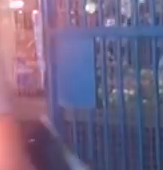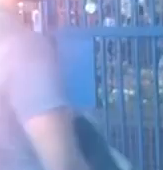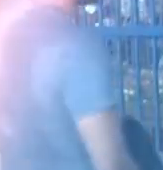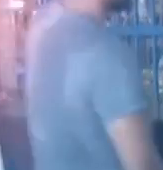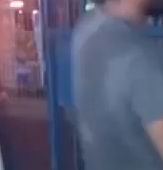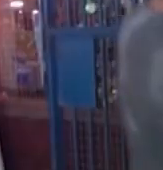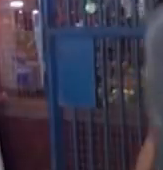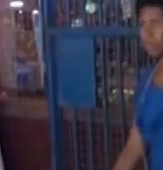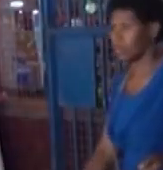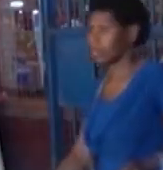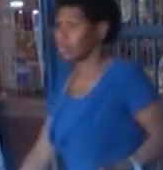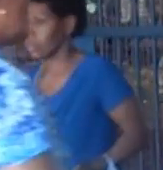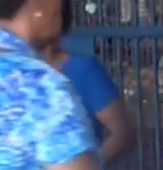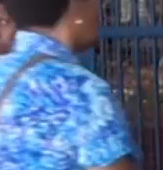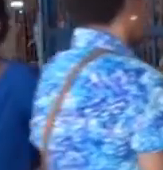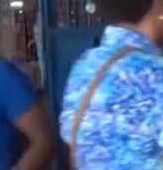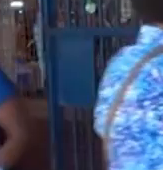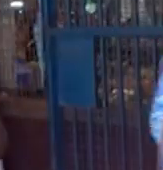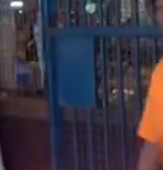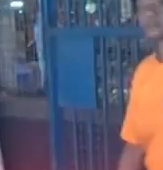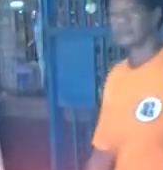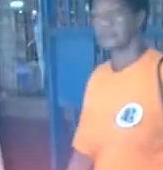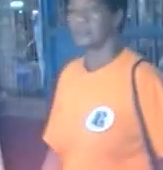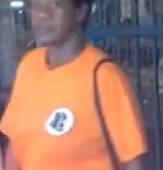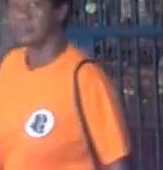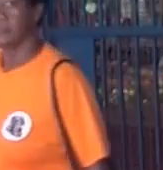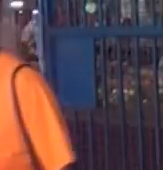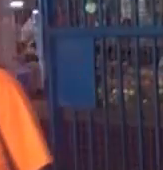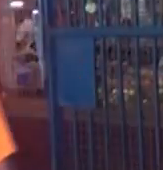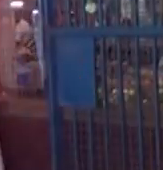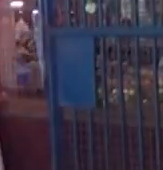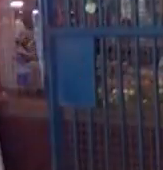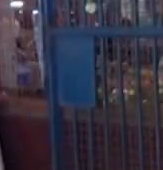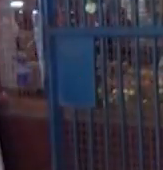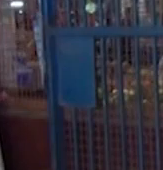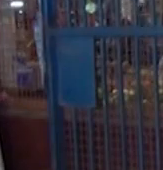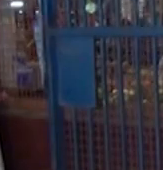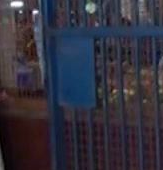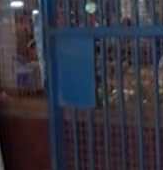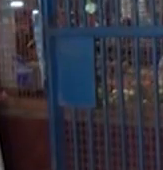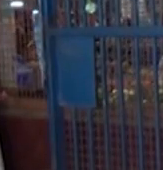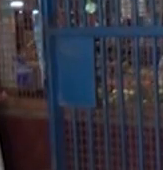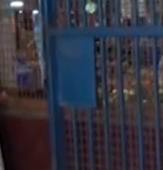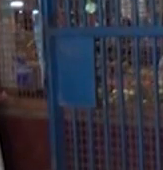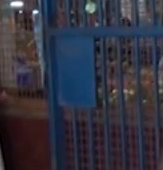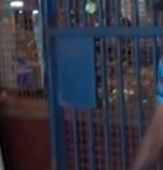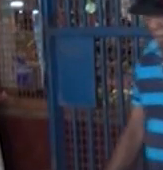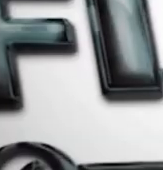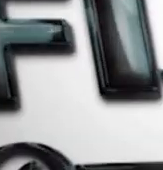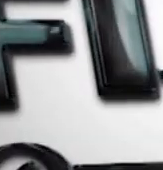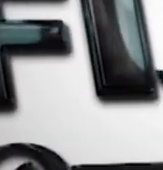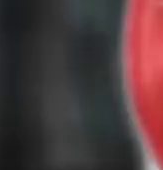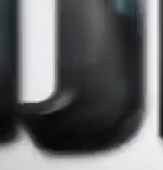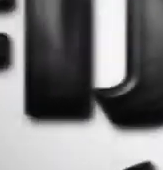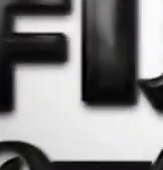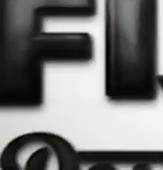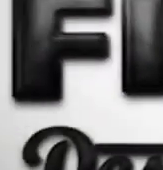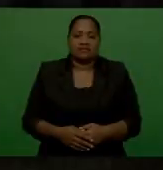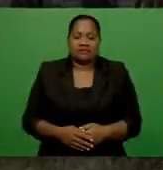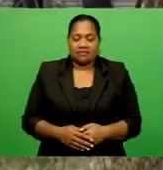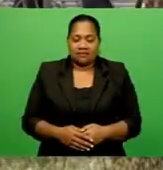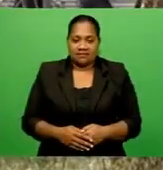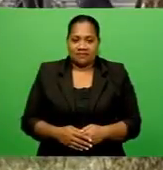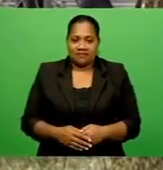कुमार स्वामी नायकर गोंगो लुबू लटोका रेडियो फीजी 2 में पुराना गाना लगे हमें बहुत अच्छा लगे. Radio Fiji